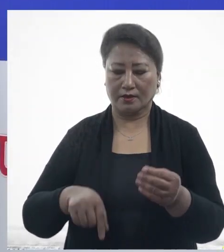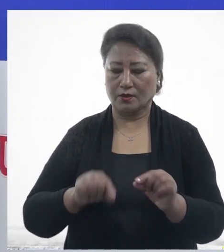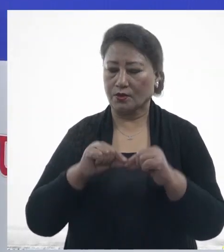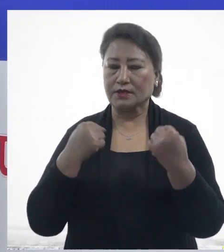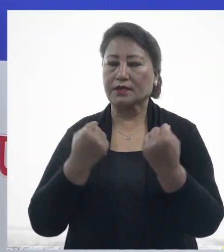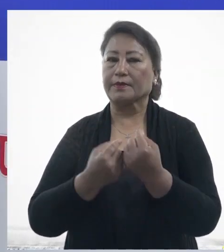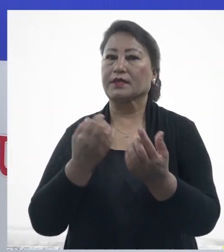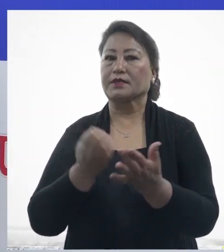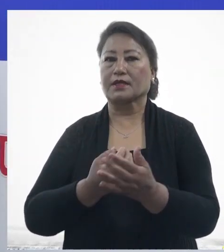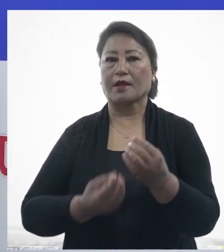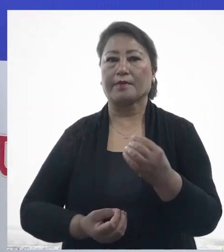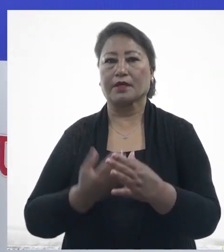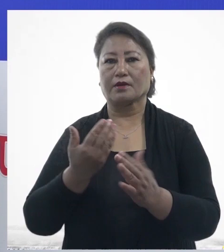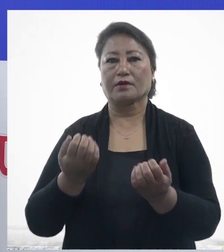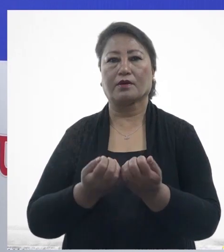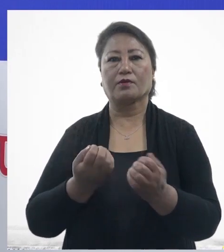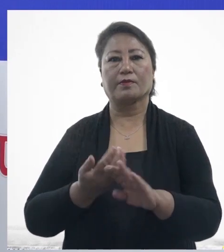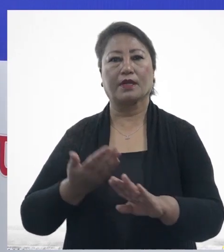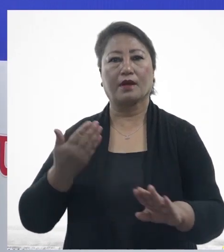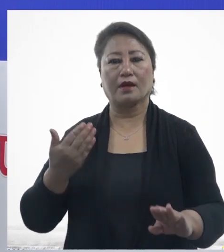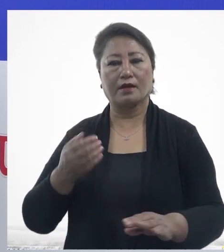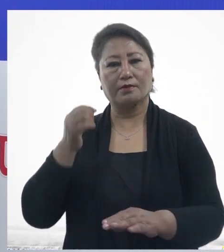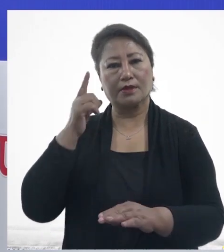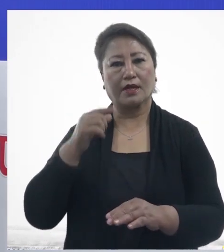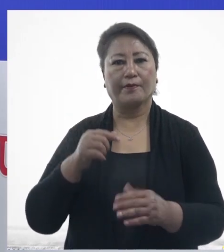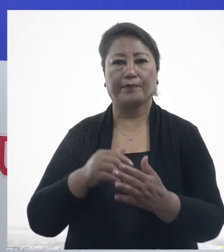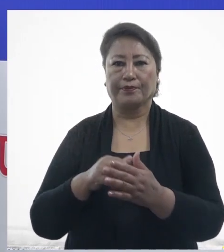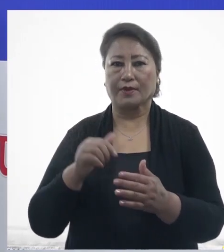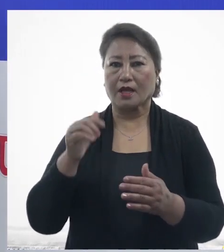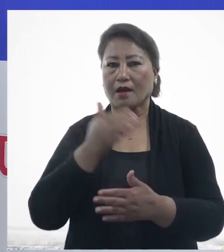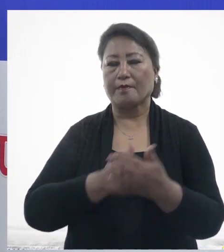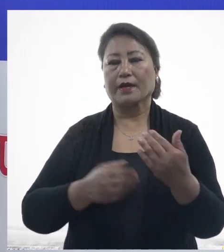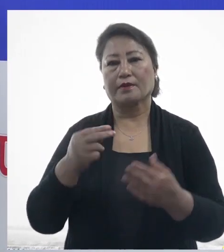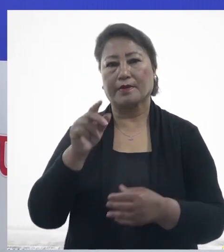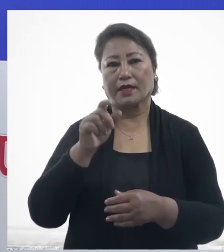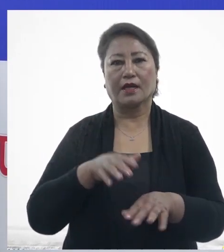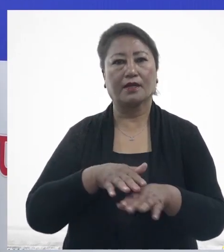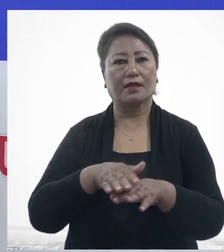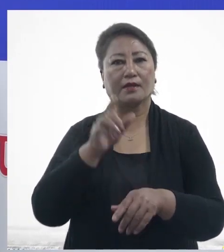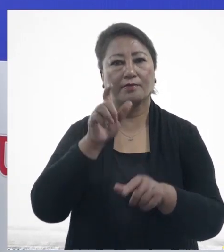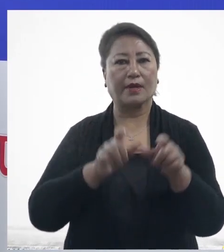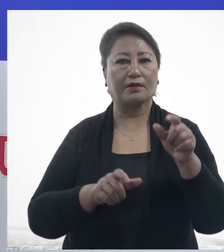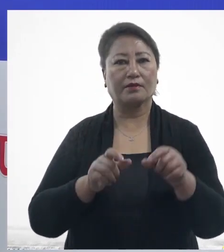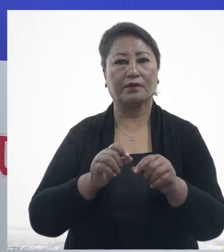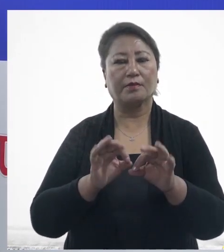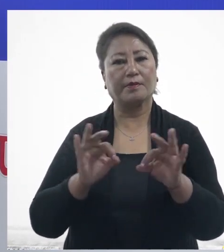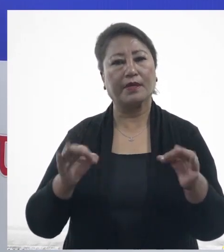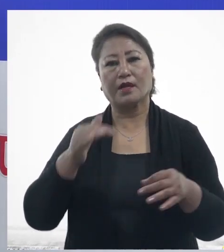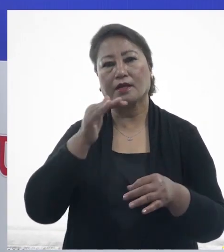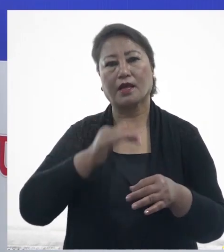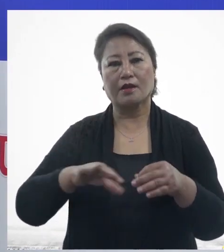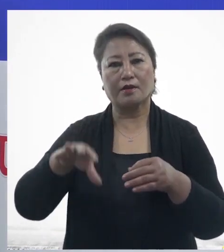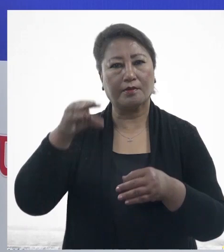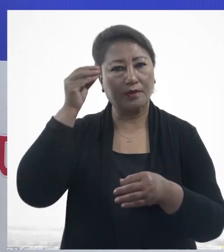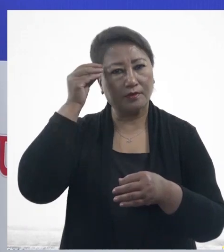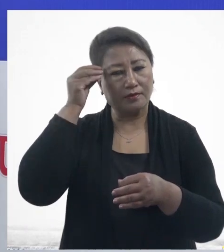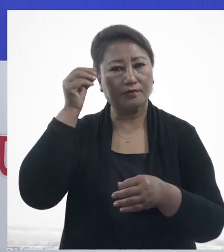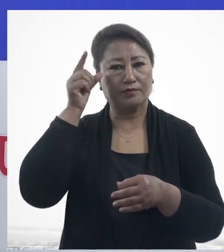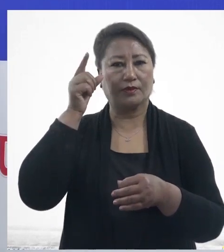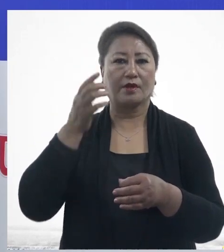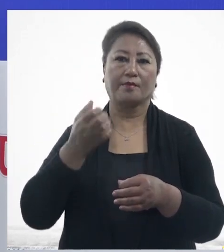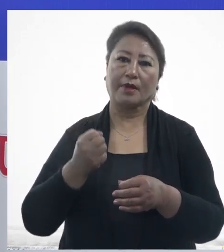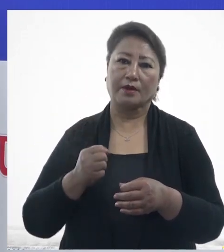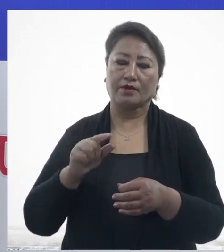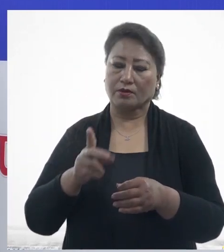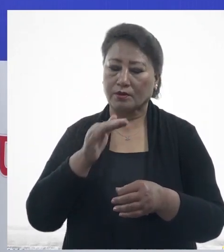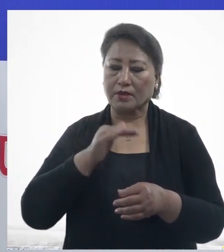संस्था स्थापना गर्नुभन्दा अगाडि हामीले अलिक बुझ्दा के चाहिँ पायौँ भने अपाङ्गता भएका थुप्रै व्यक्तिहरूले थुप्रै तालिमहरू लिनुभएको चाहिँ हामीले भेट्यौँ होइन। तर त्यो तालिमको